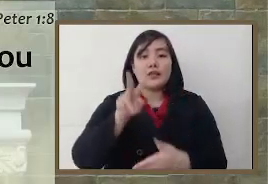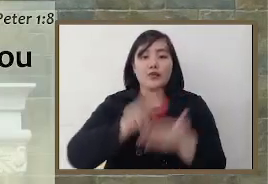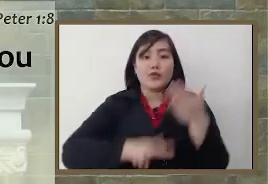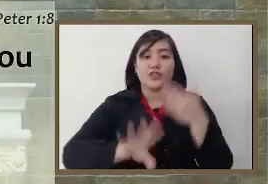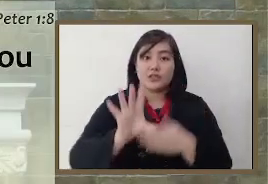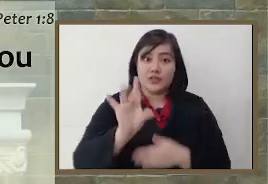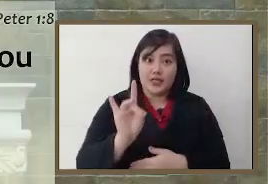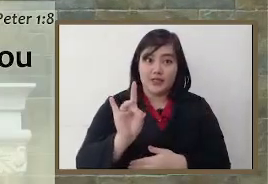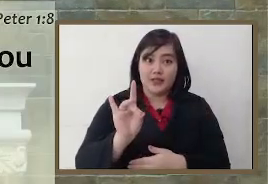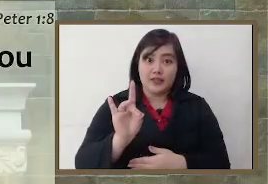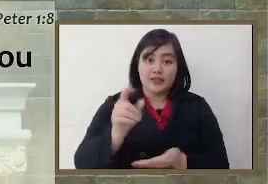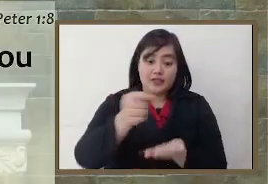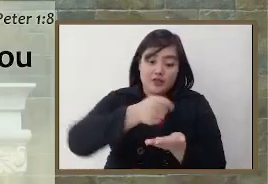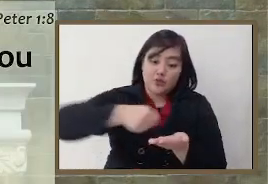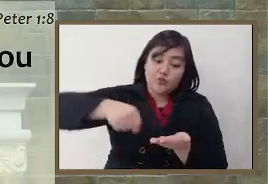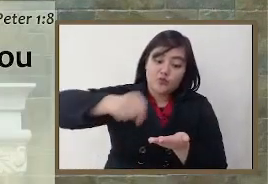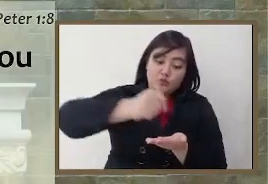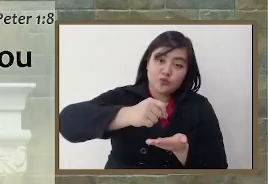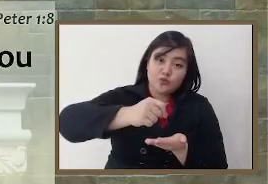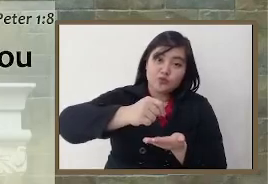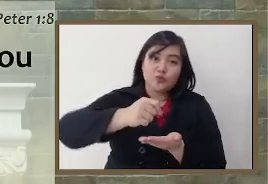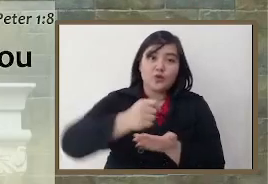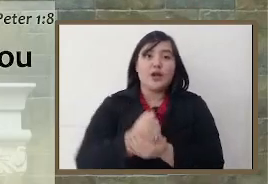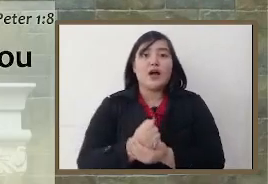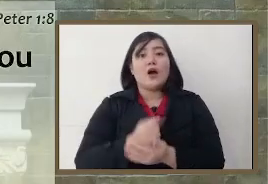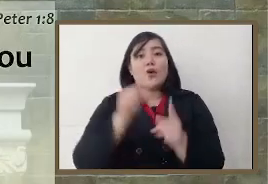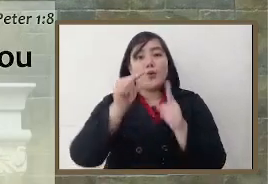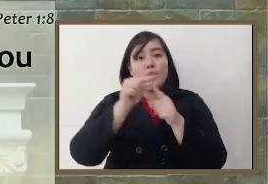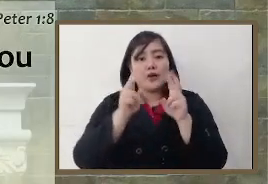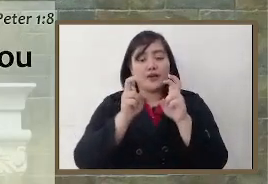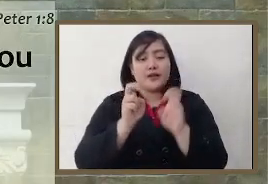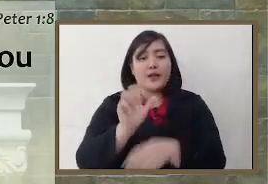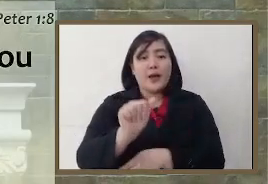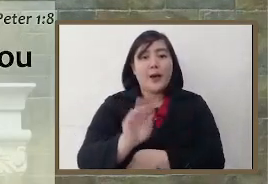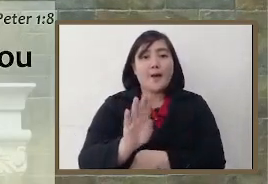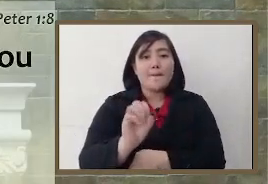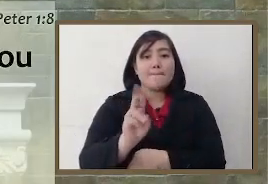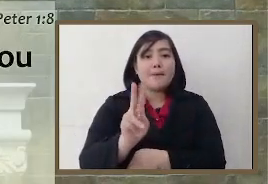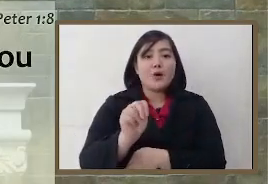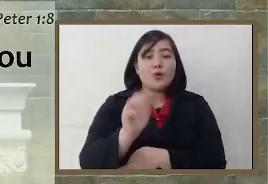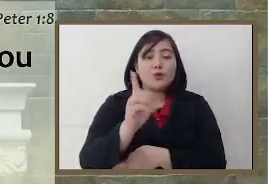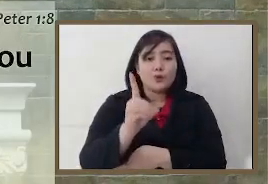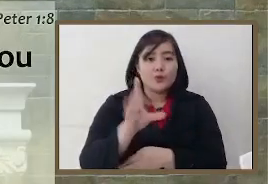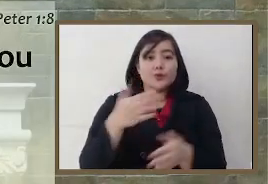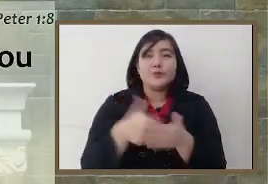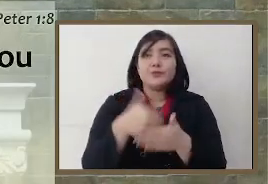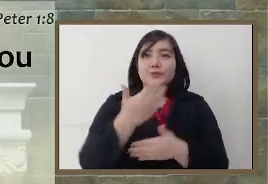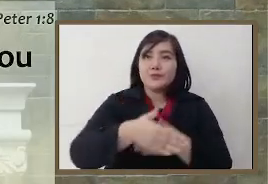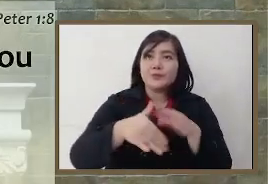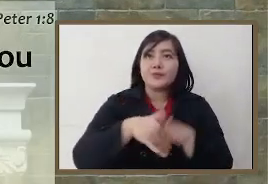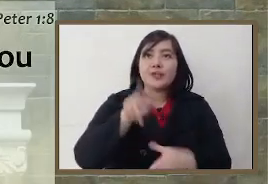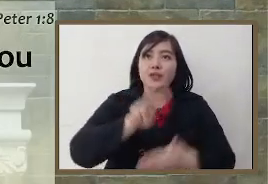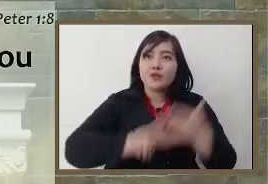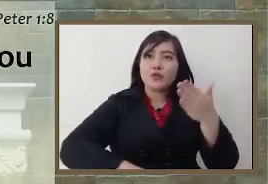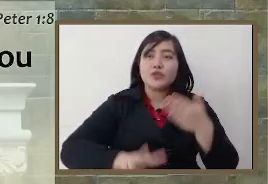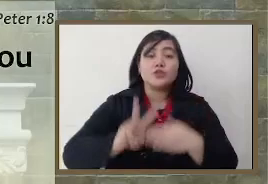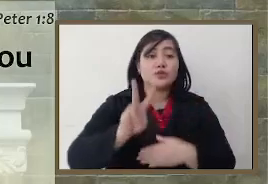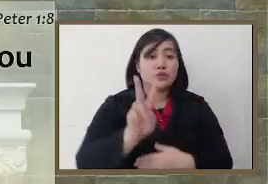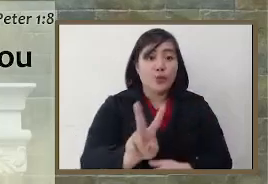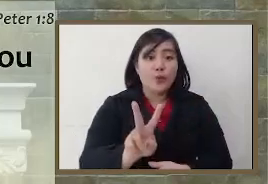ninyo, sa verse number 2, bilugan nyo yung salitang multiplied.